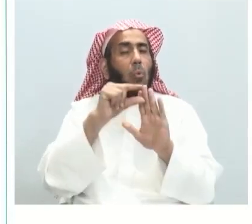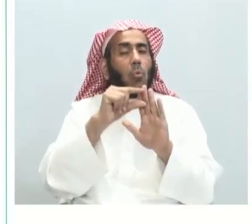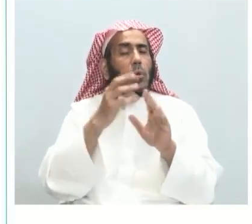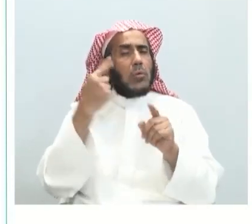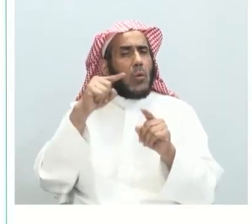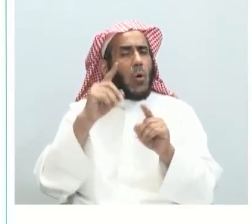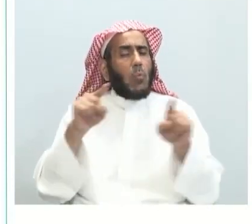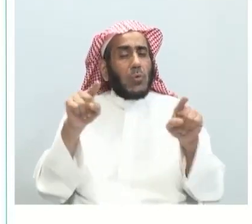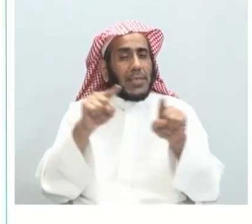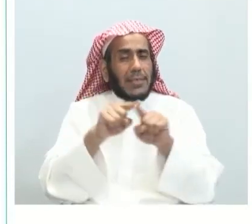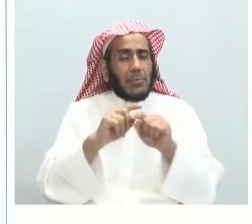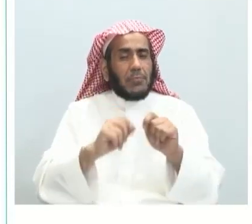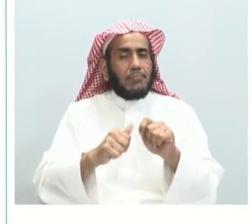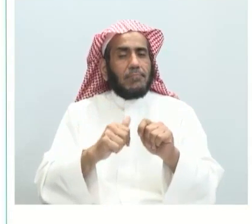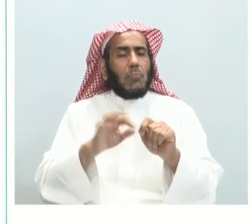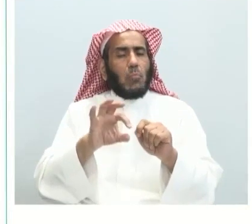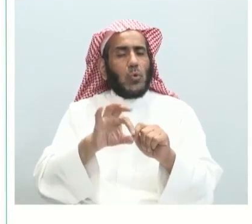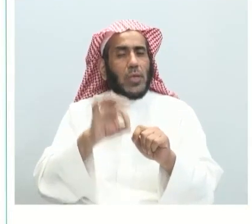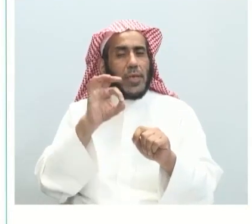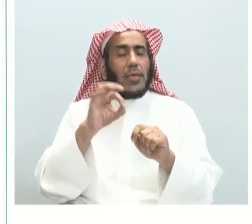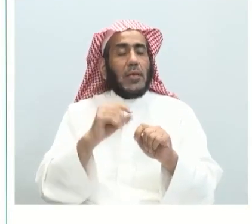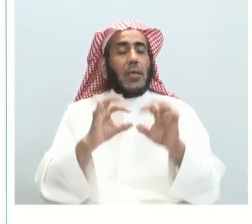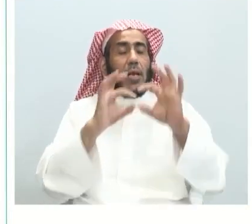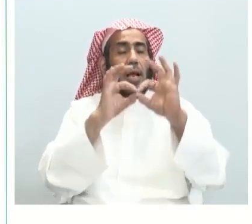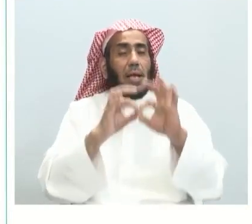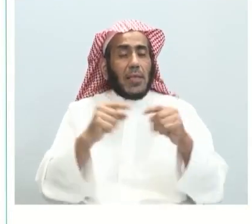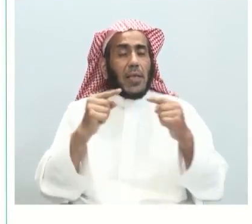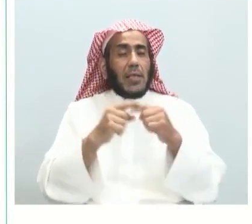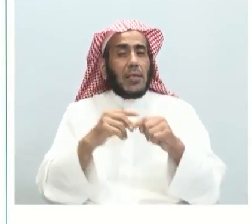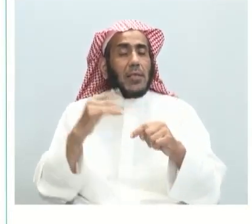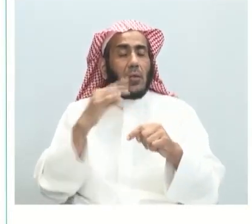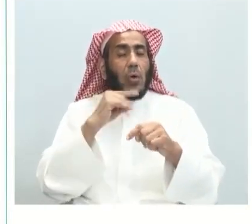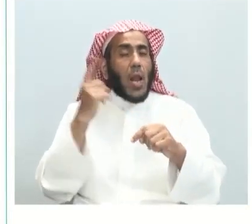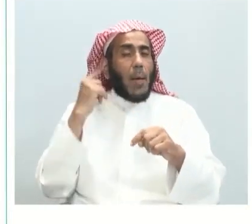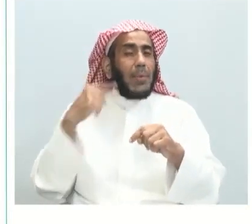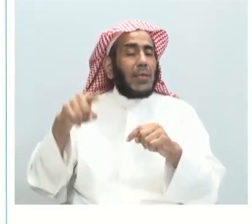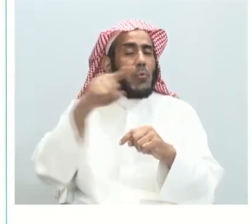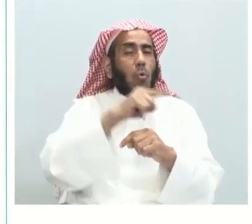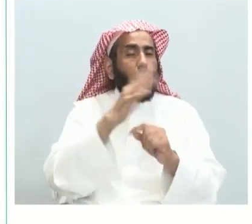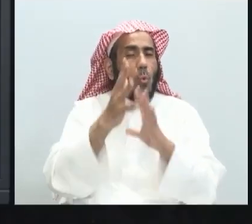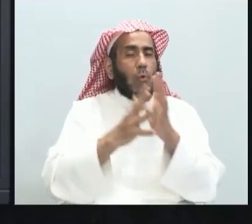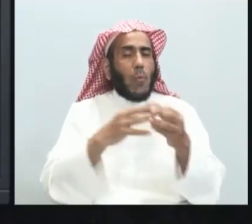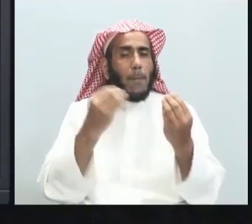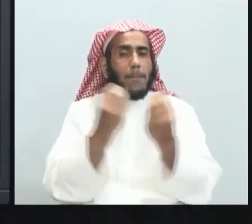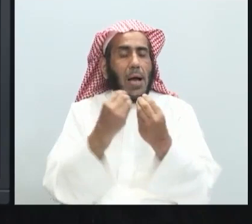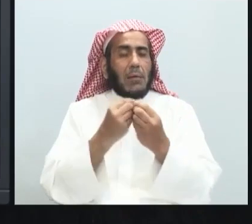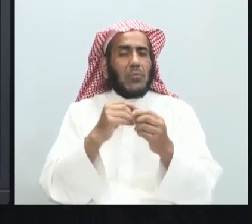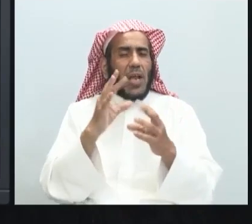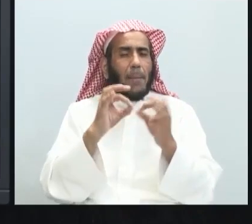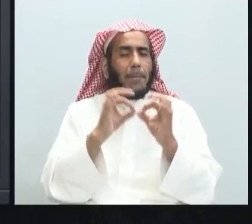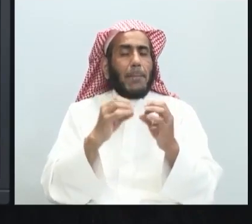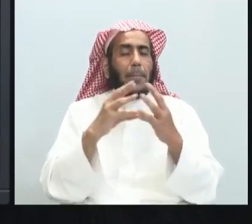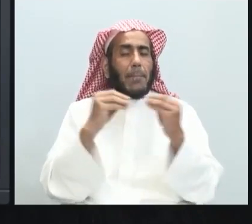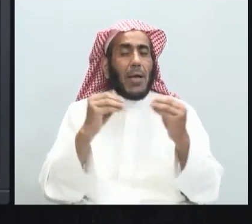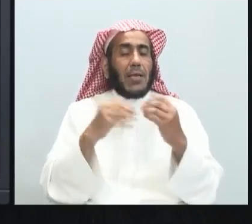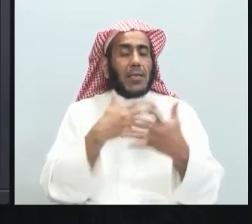ترونه مناسبا مختارا للايات التي تلتها على مسامعكم وقفت واياكم على شيء